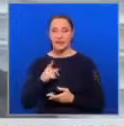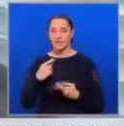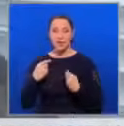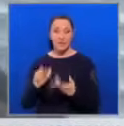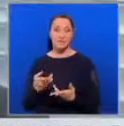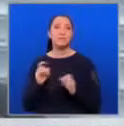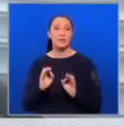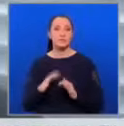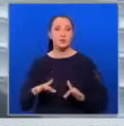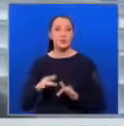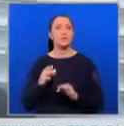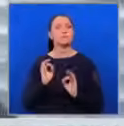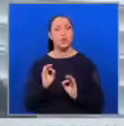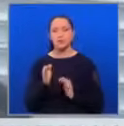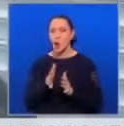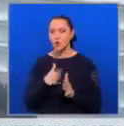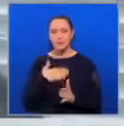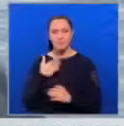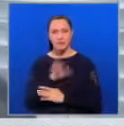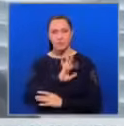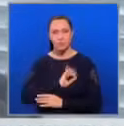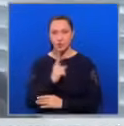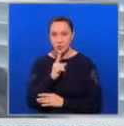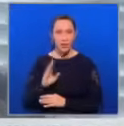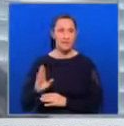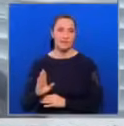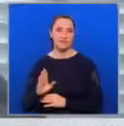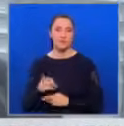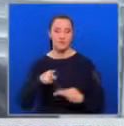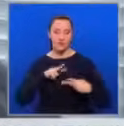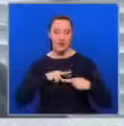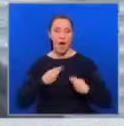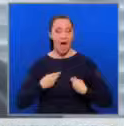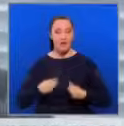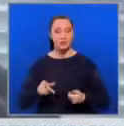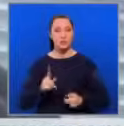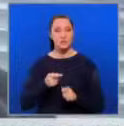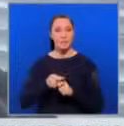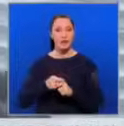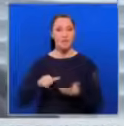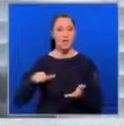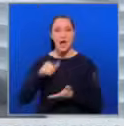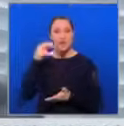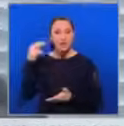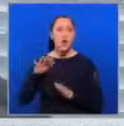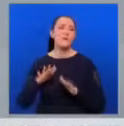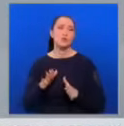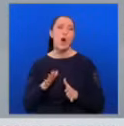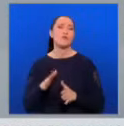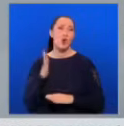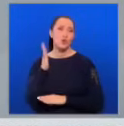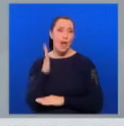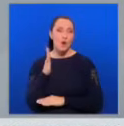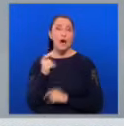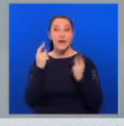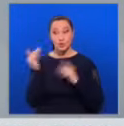ситуации тоест пътниците имат право да получат единствено възстановяване на разходите които ще направят на летището и или евентуално хотел